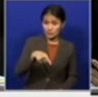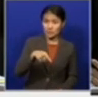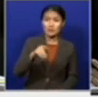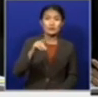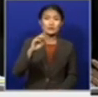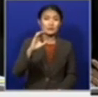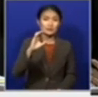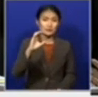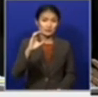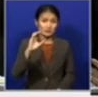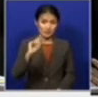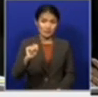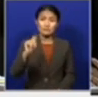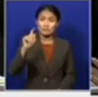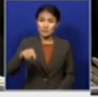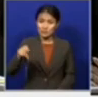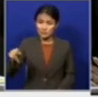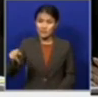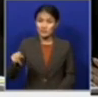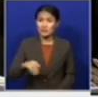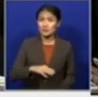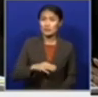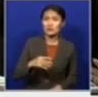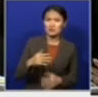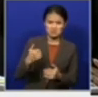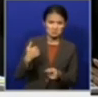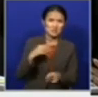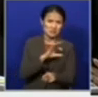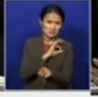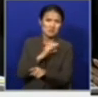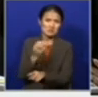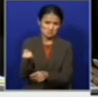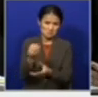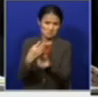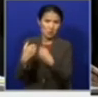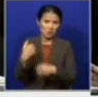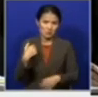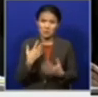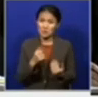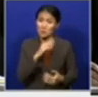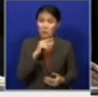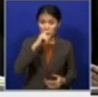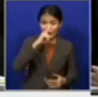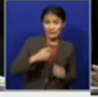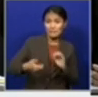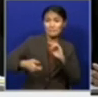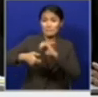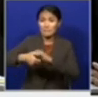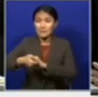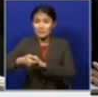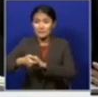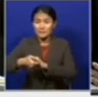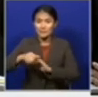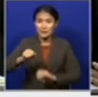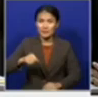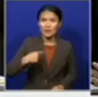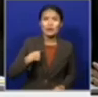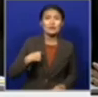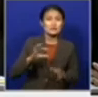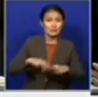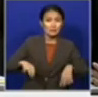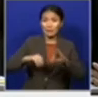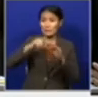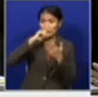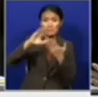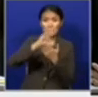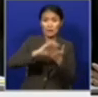มดรัฐบาลเคยทราบหรือเปล่าคะหรือเคยเปิดเผยข้อมูลกับประชาชนหรือยังว่าสมาชิ